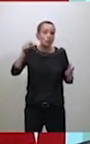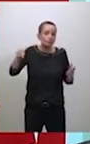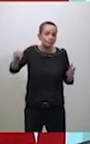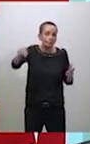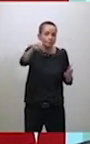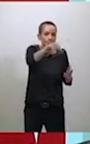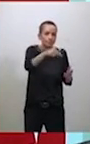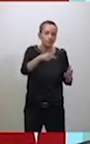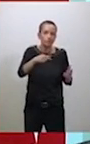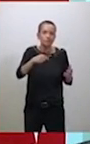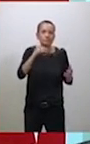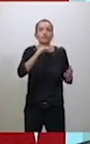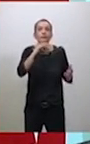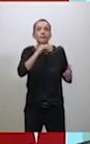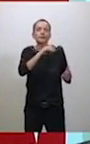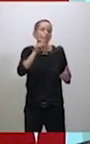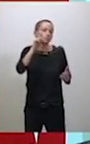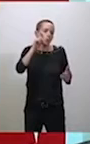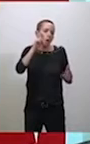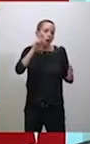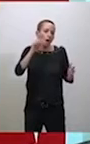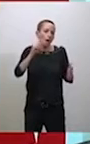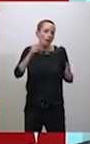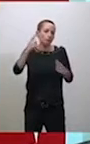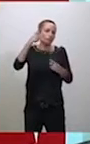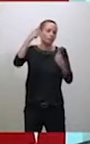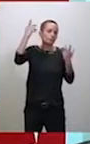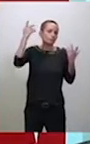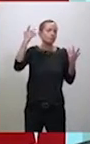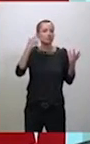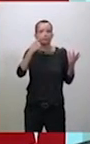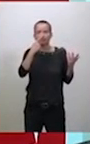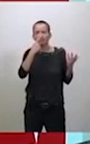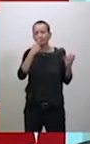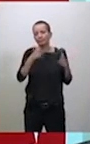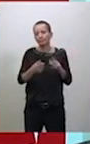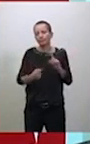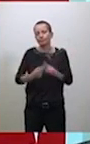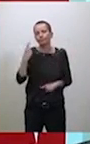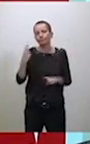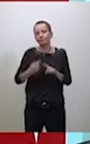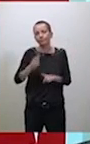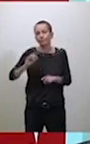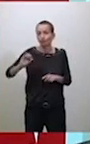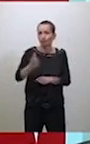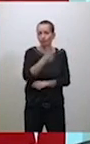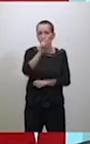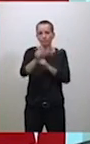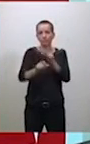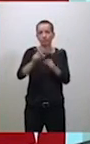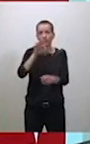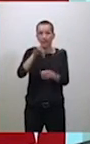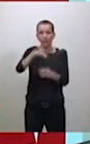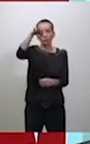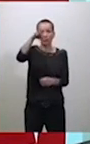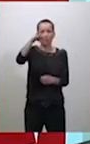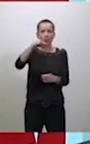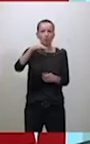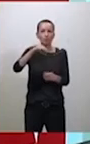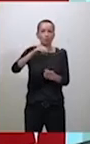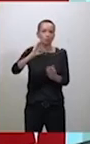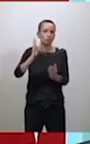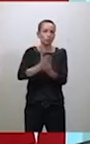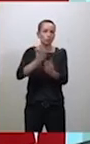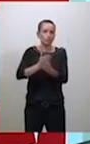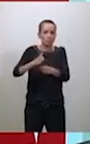sont impatients puisqu'ils l'ont manifesté, il nous semblait en effet fondamental que chaque élu puisse avoir accès à l'entièreté du dossier